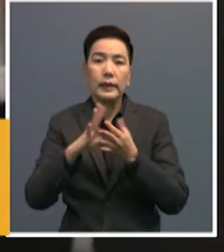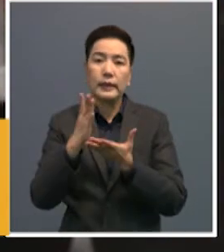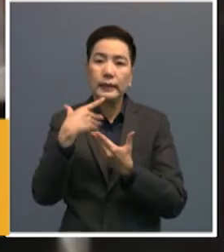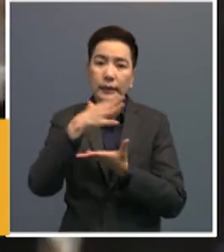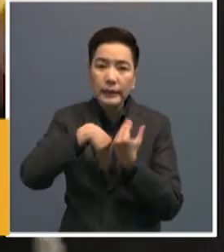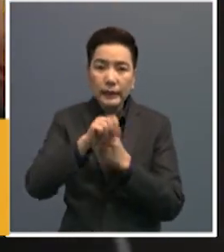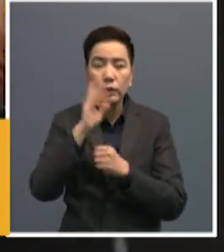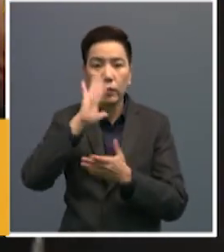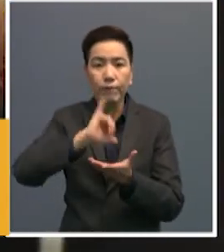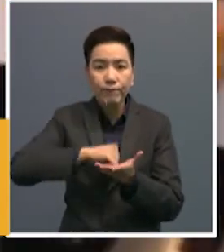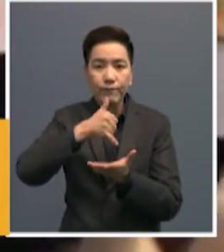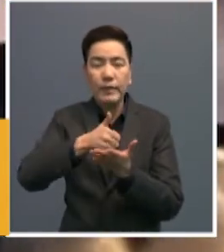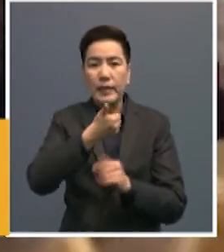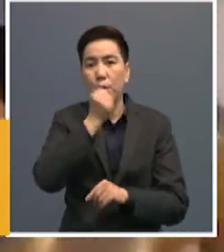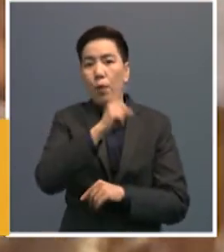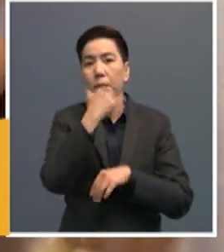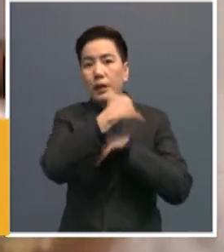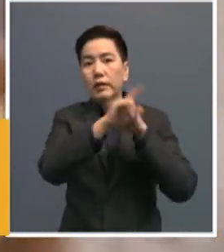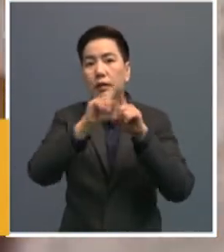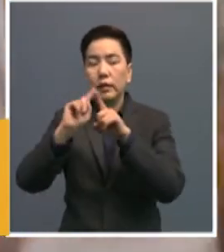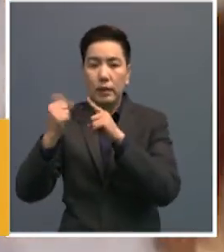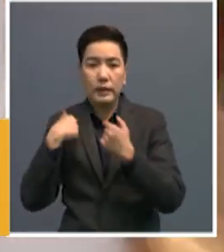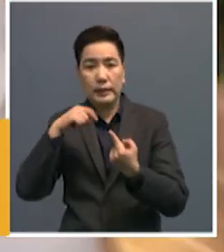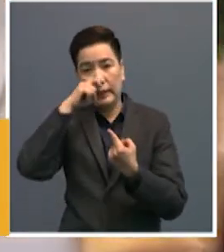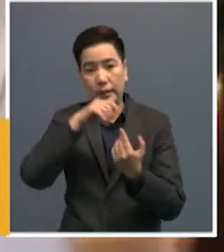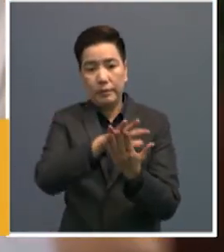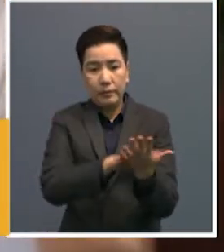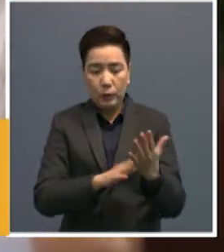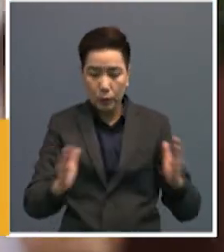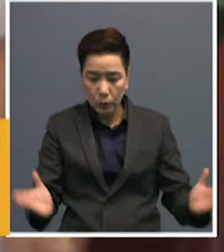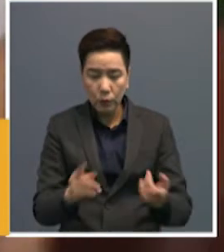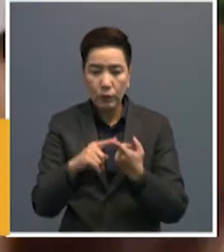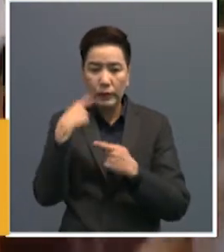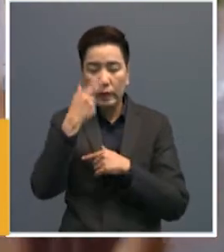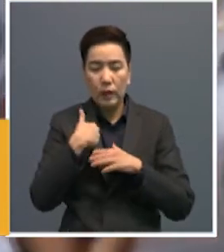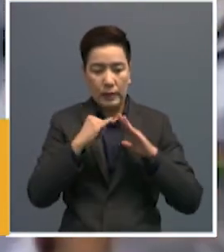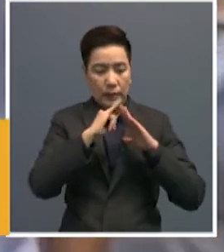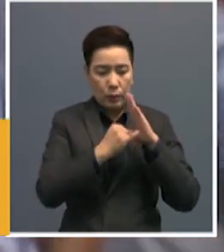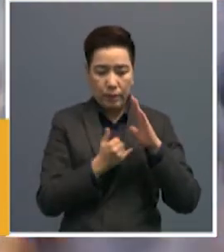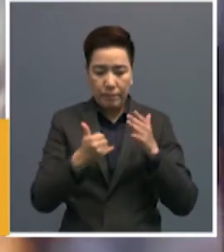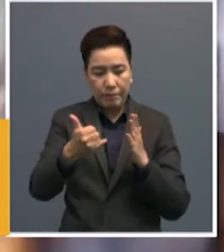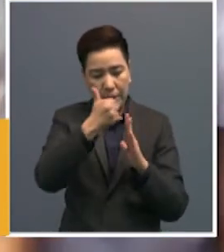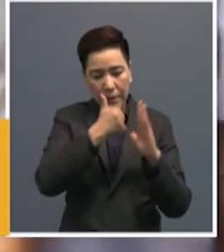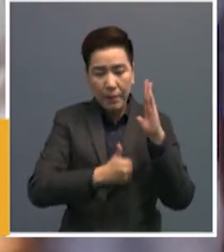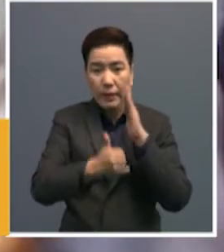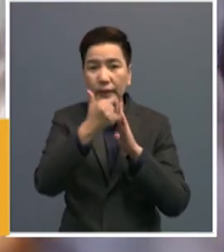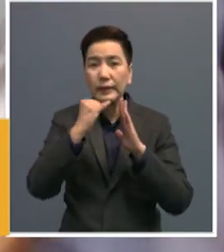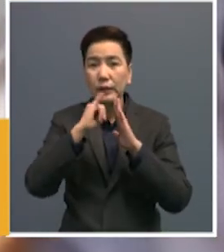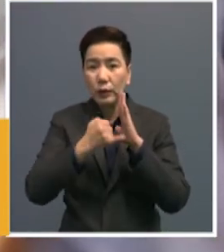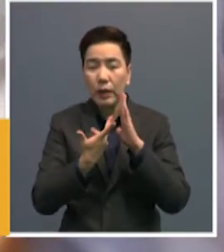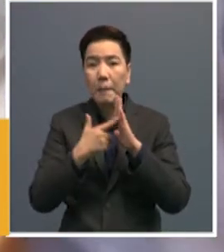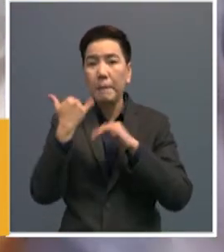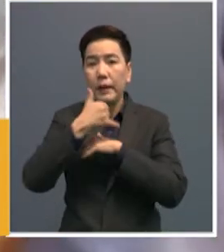ประเทศไทยจะกลับมาฟื้นตัวได้ดีกว่าประเทศอื่นและประเทศไทยจะได้ส่งเสริมให้มีการท่องเที่ยวระหว่างจังหวัดอยู่แล้วการท่องเที่ยวระหว่างประเทศ